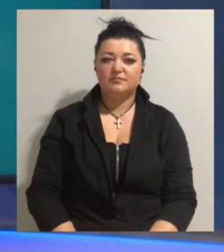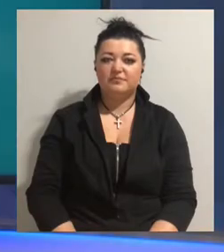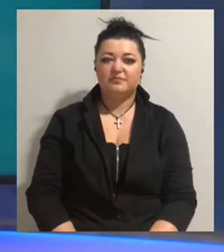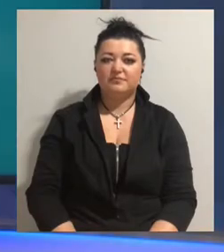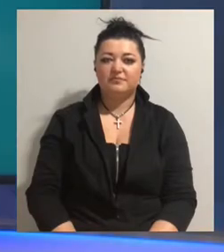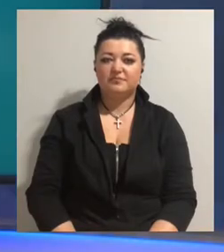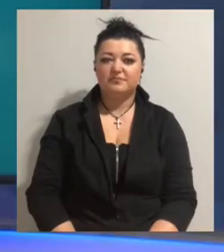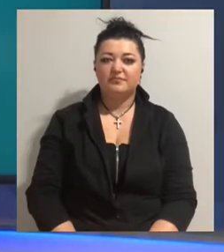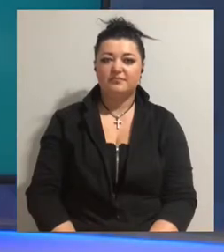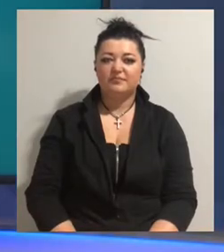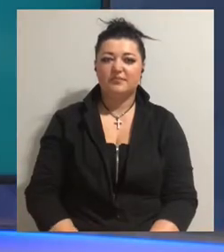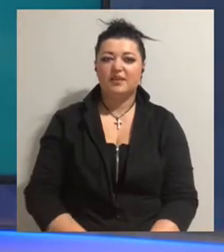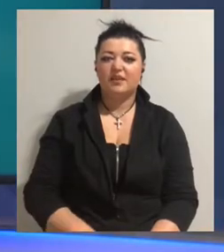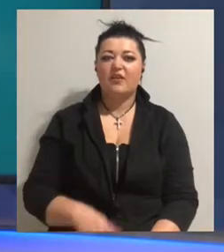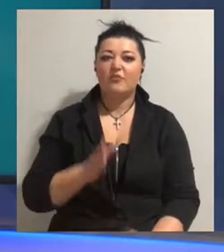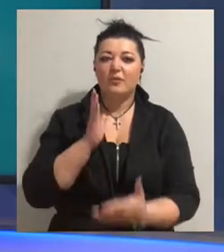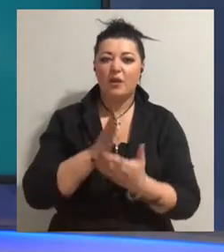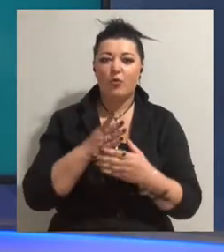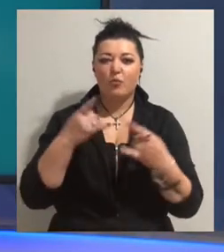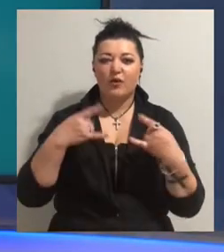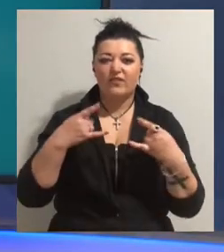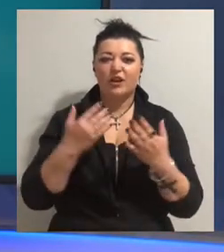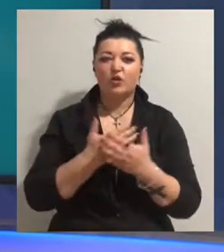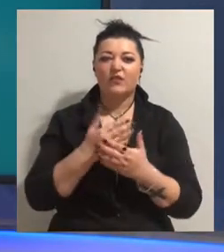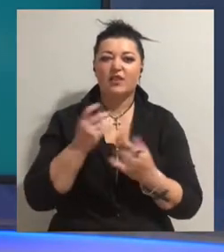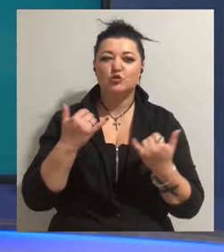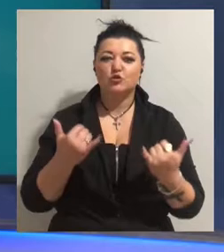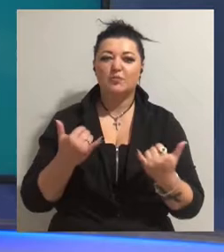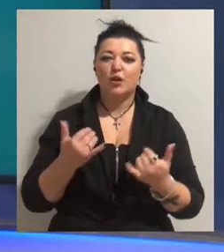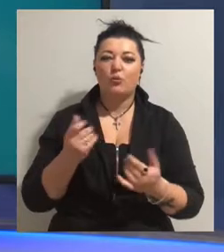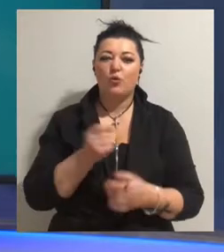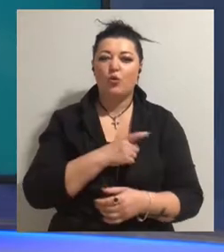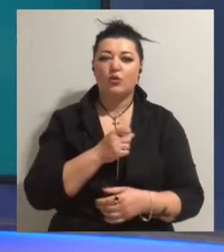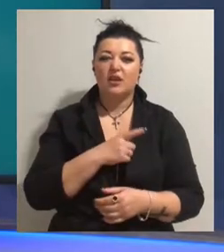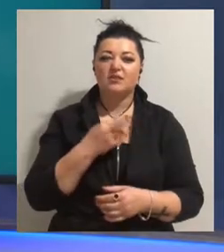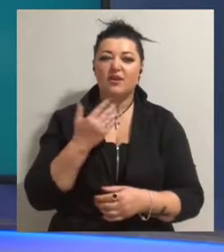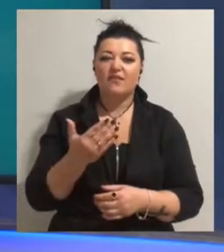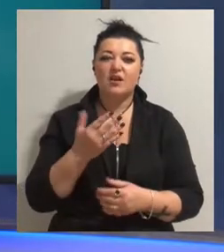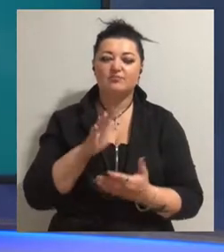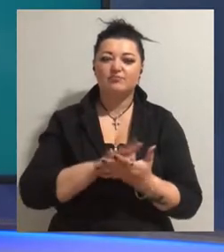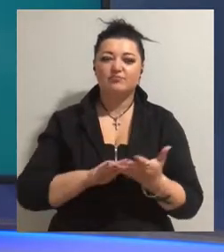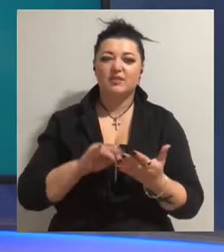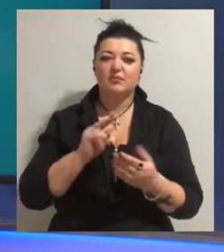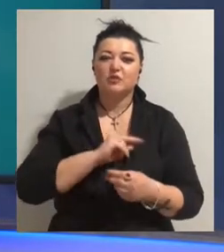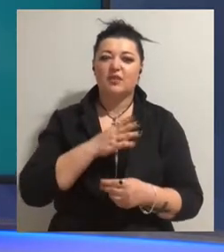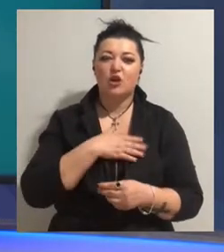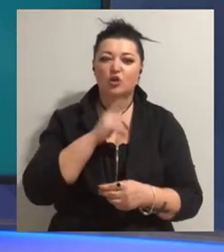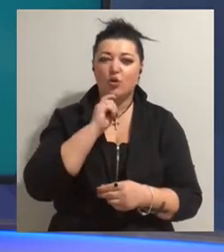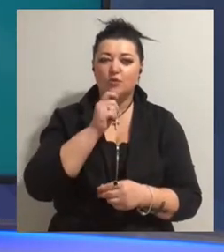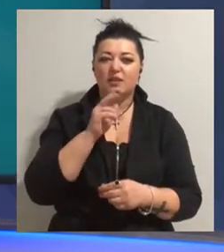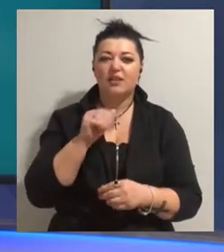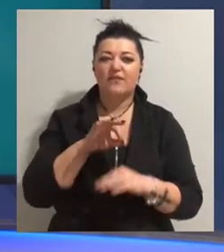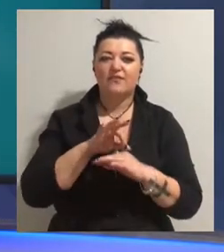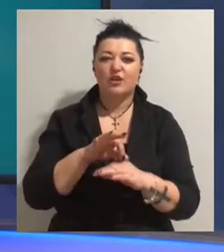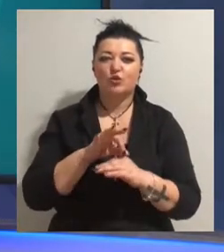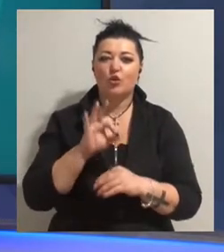В прямому ефірі новини на Суспільному Одеса. Для вас продовжують працювати наші кореспонденти та ведуча